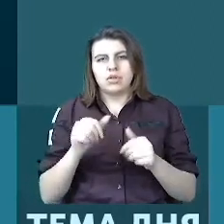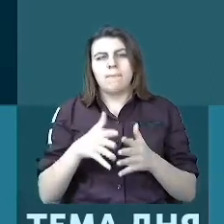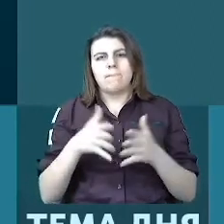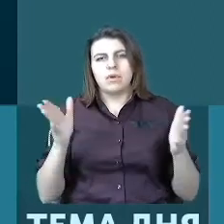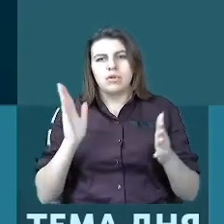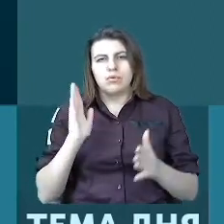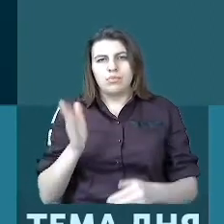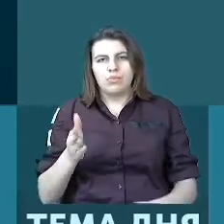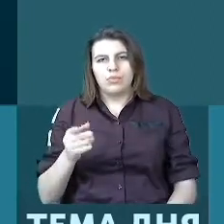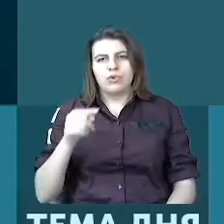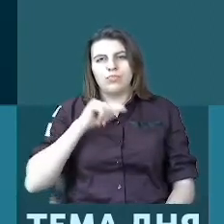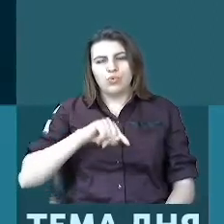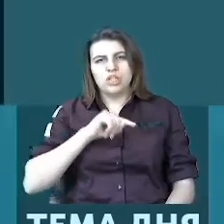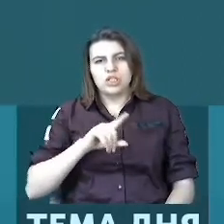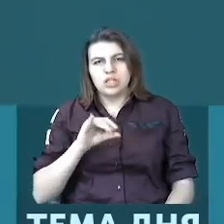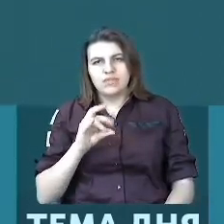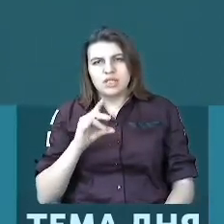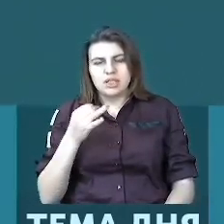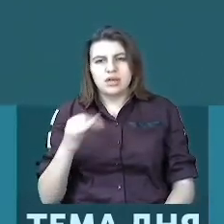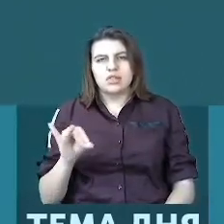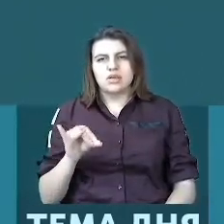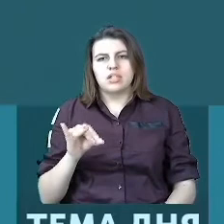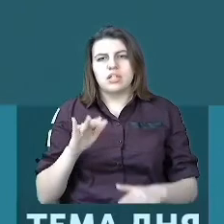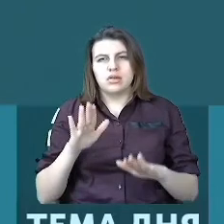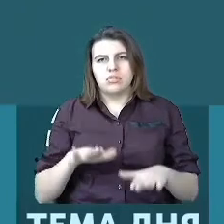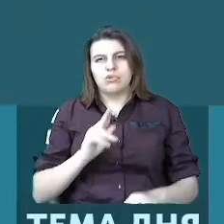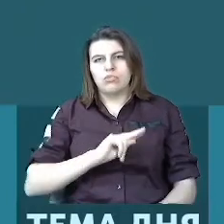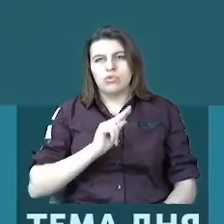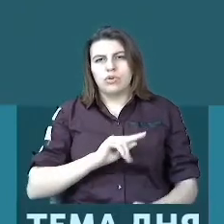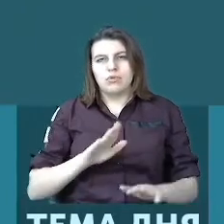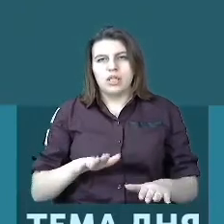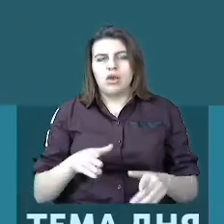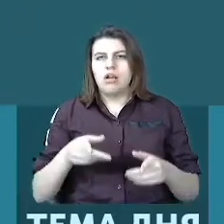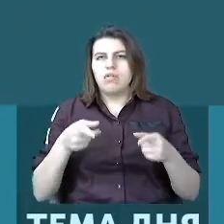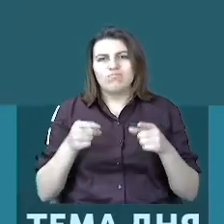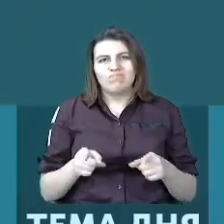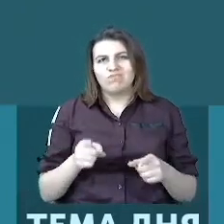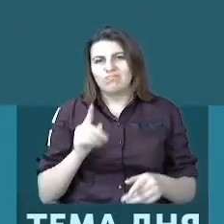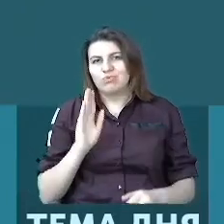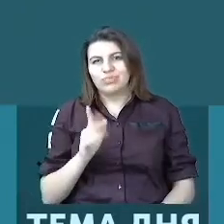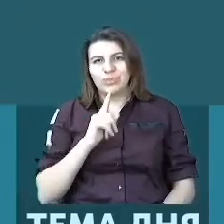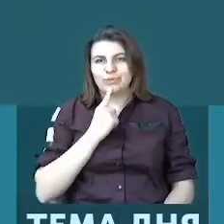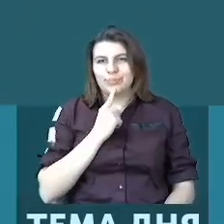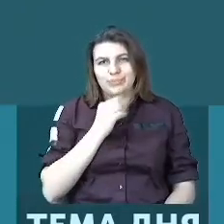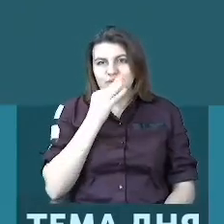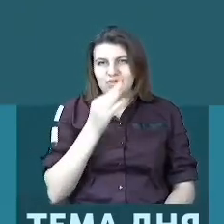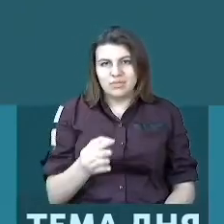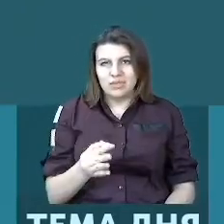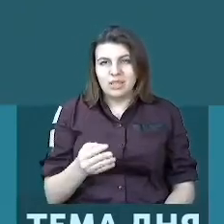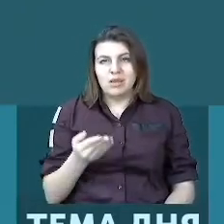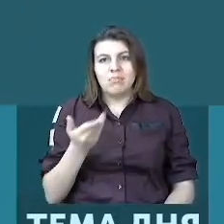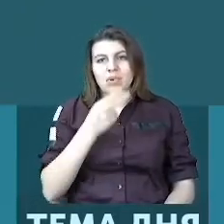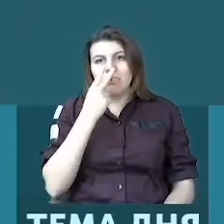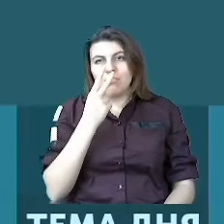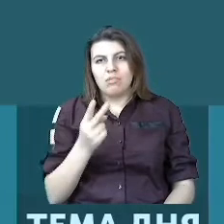внутрішніх інвестицій і від цього, власне, робочих місць. Однак, чи буде так насправді, це велике питання, тому що ми бачимо, що більшість іноземних